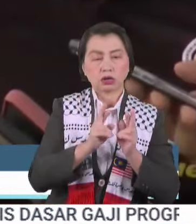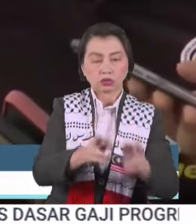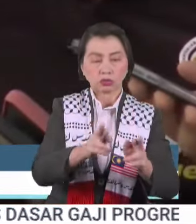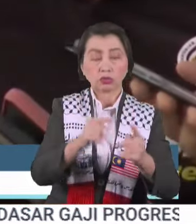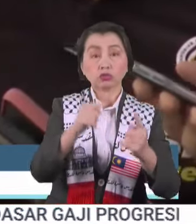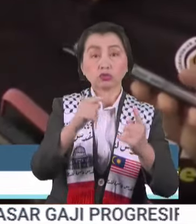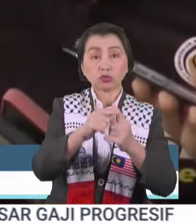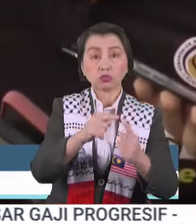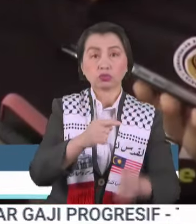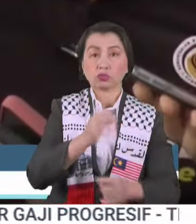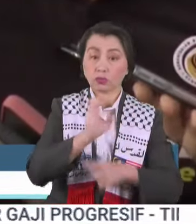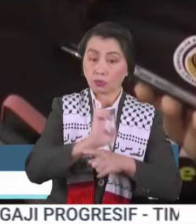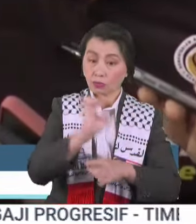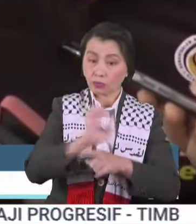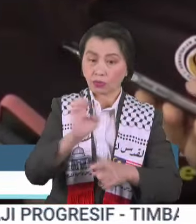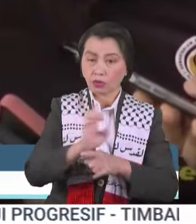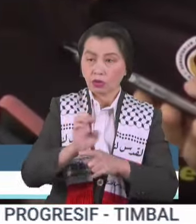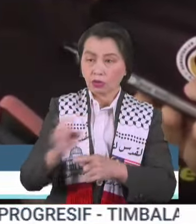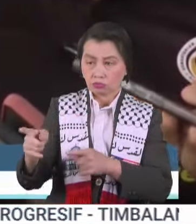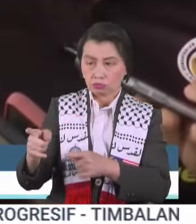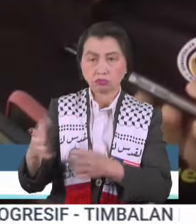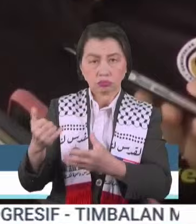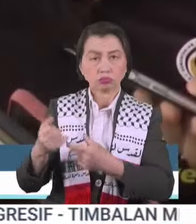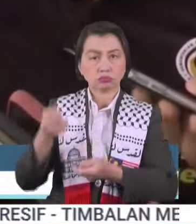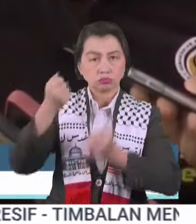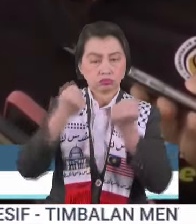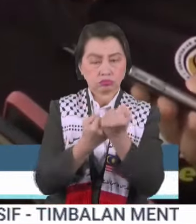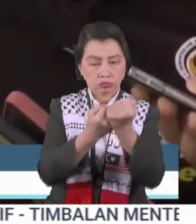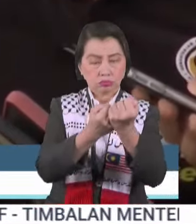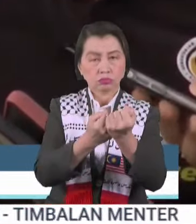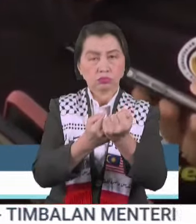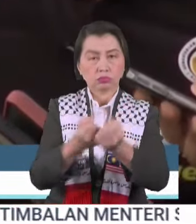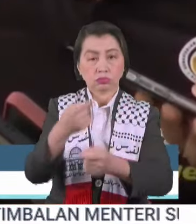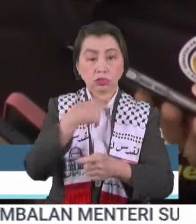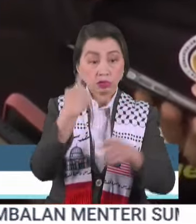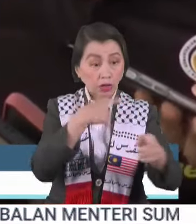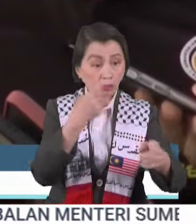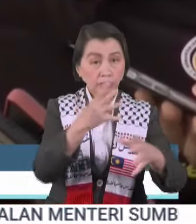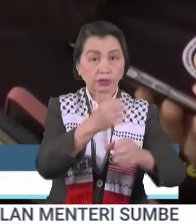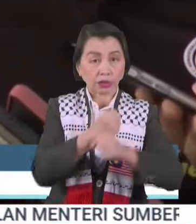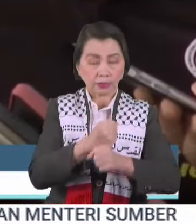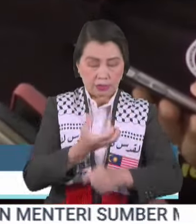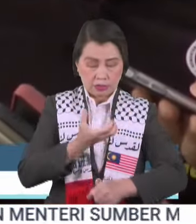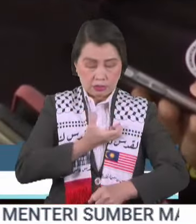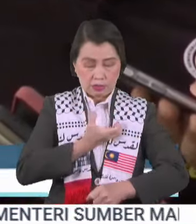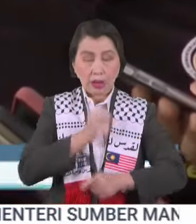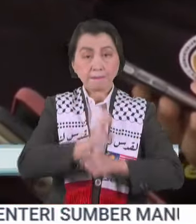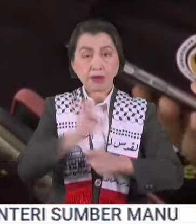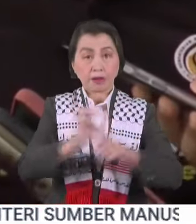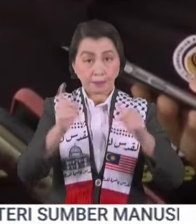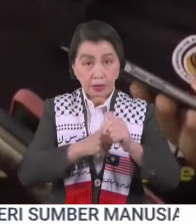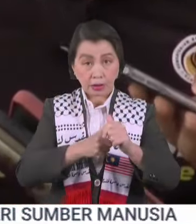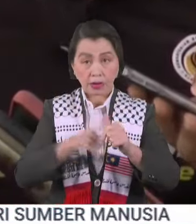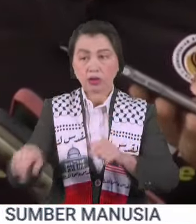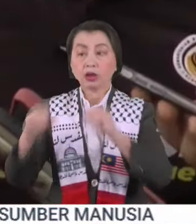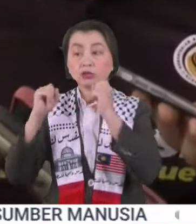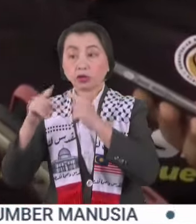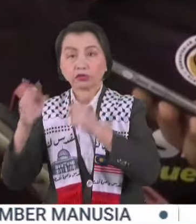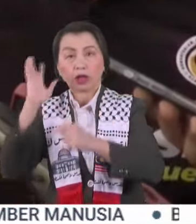bagi tawaran kepada atlet yang akan membawa balik pingat Olimpik emas yang pertama. Dan itu pengumuman akan dibuat oleh